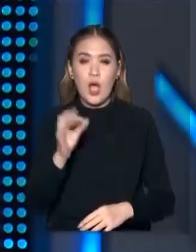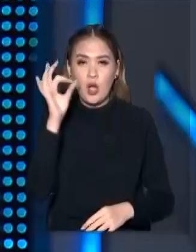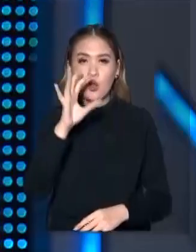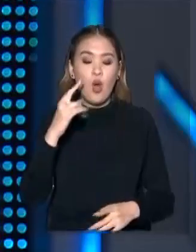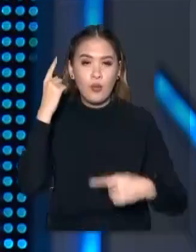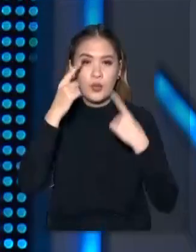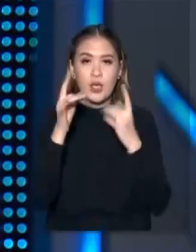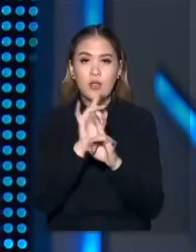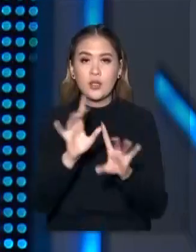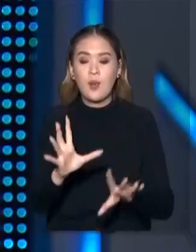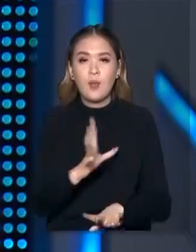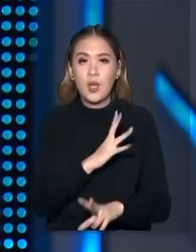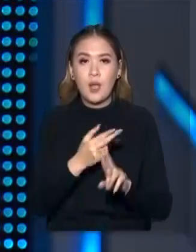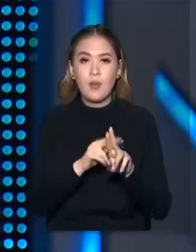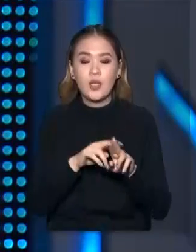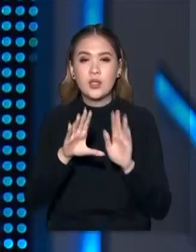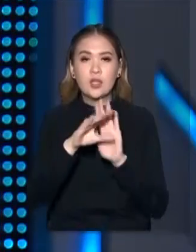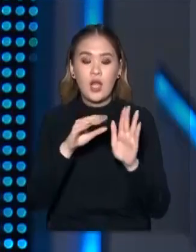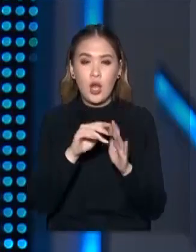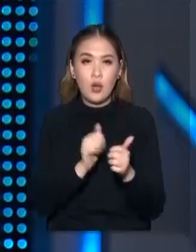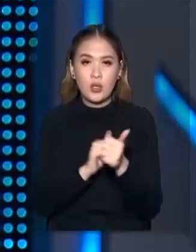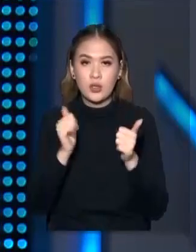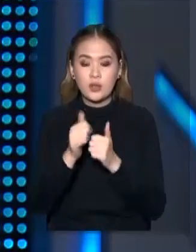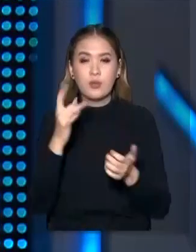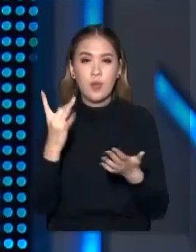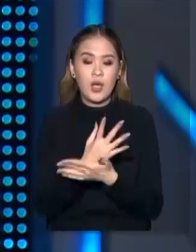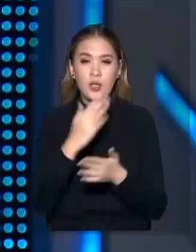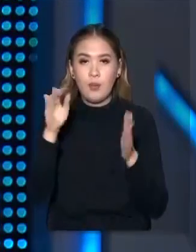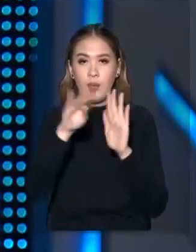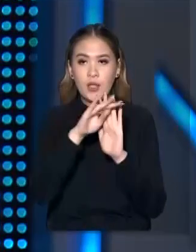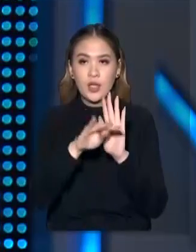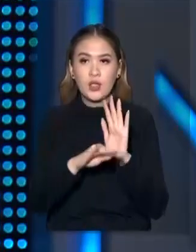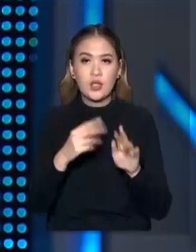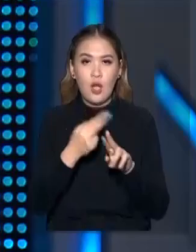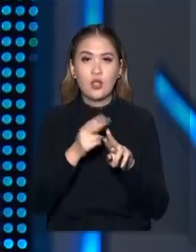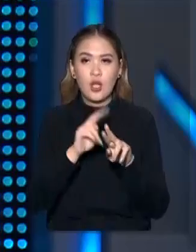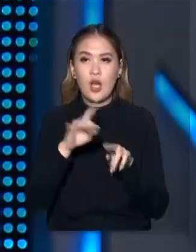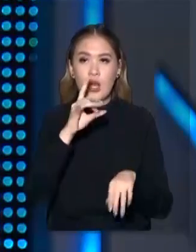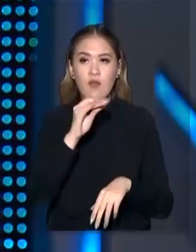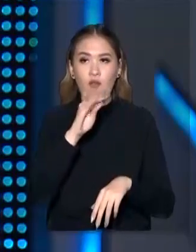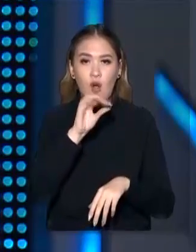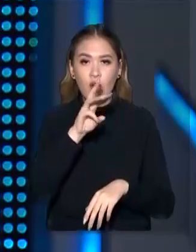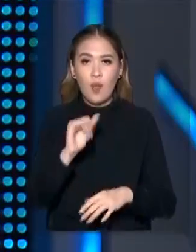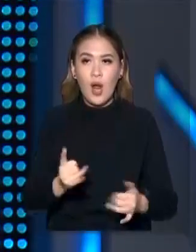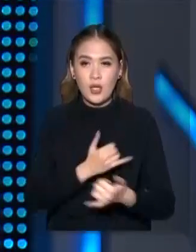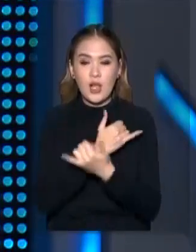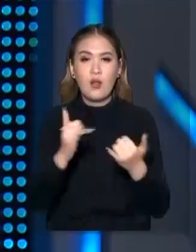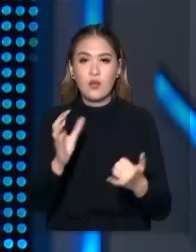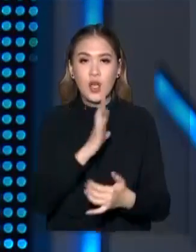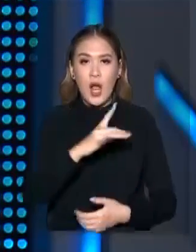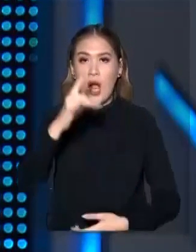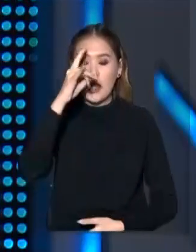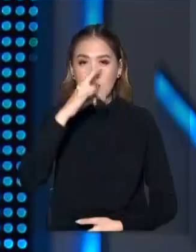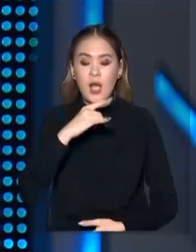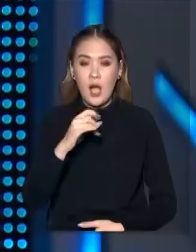айтты. Осы ретте сайлауалды бағдарламасының алғашқы тармағы саяси реформаларға арналып отыр. Қазақ